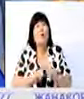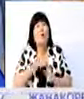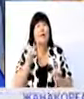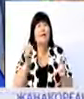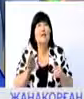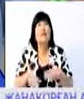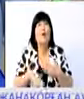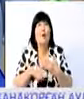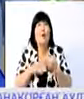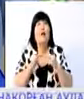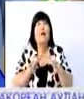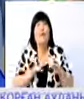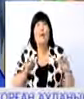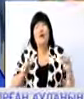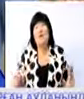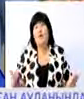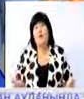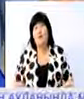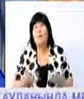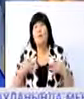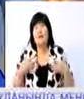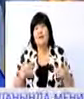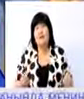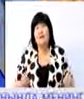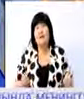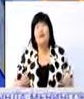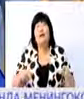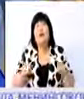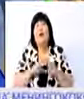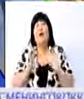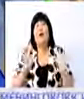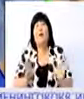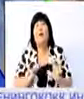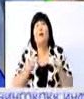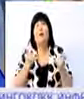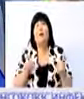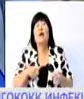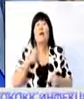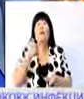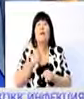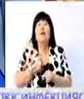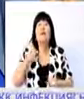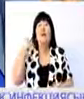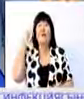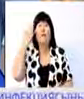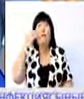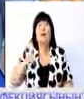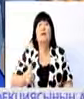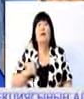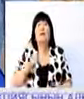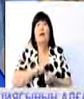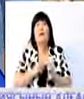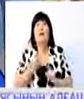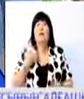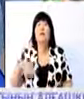кезінде қолдап, балалардың өмірін, денсаулығын, құқығын қорғауды қызметтердің басты бағыттарына айналдырған.